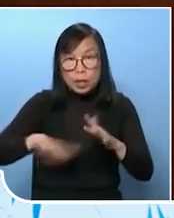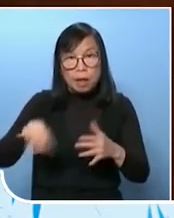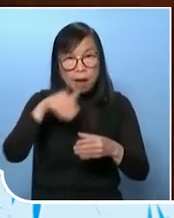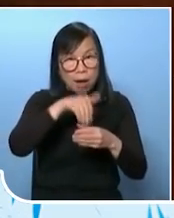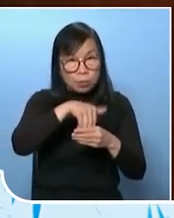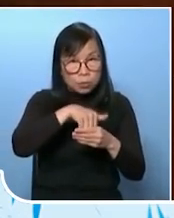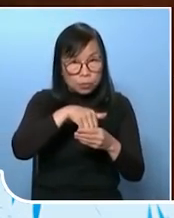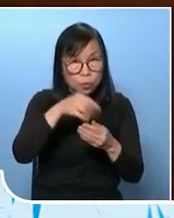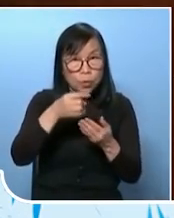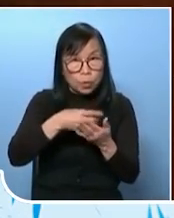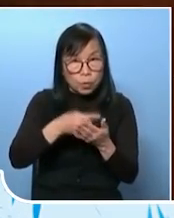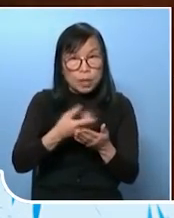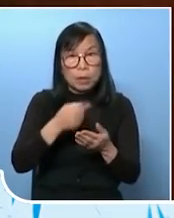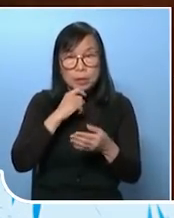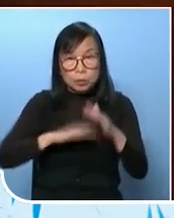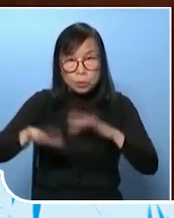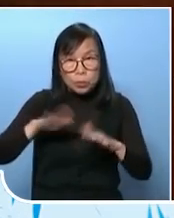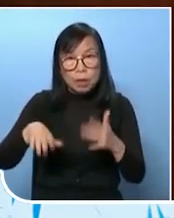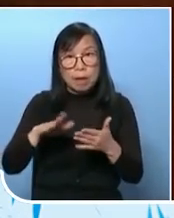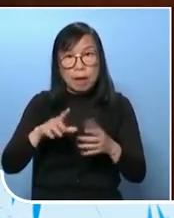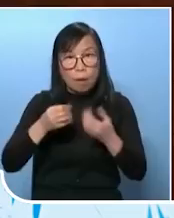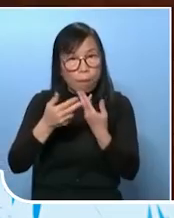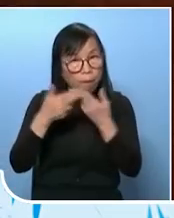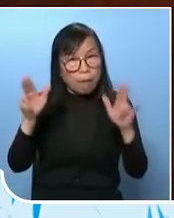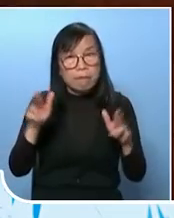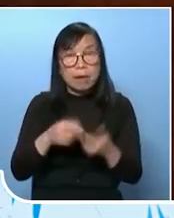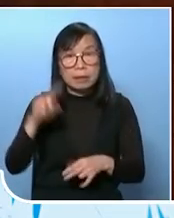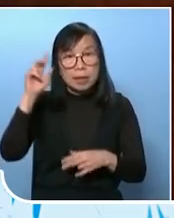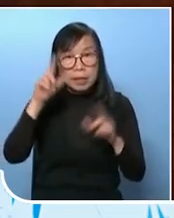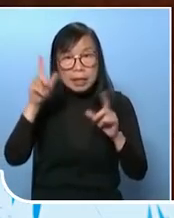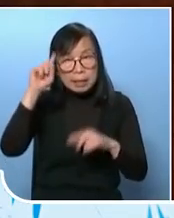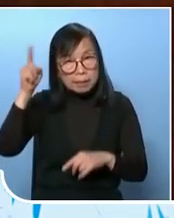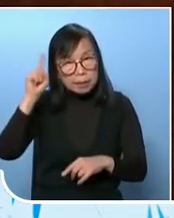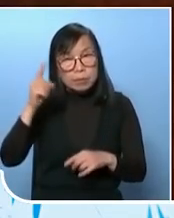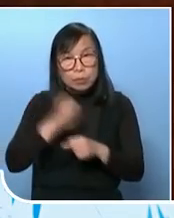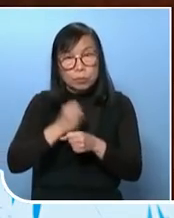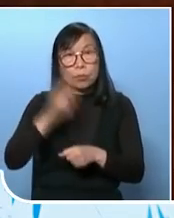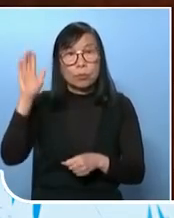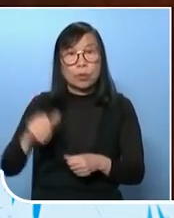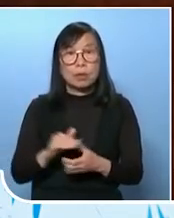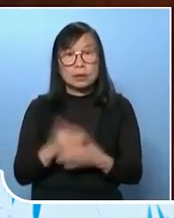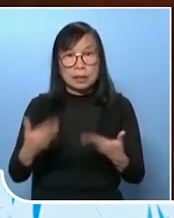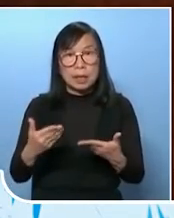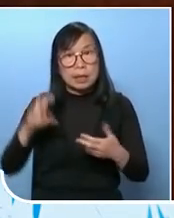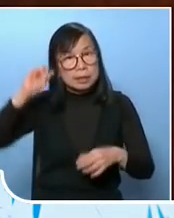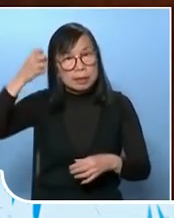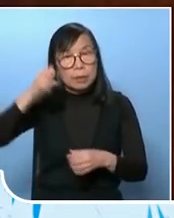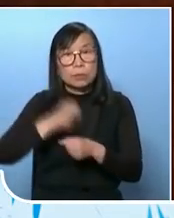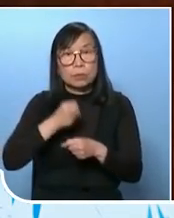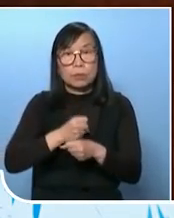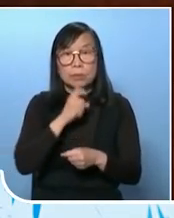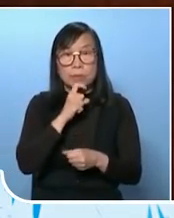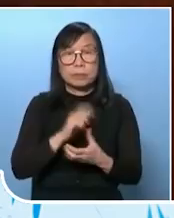舉的過程，有些處理方法是廣泛性的，是日常他都可以做的，所以我們現在是在做這個研究的工